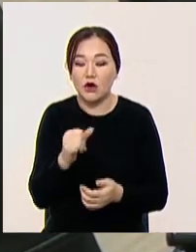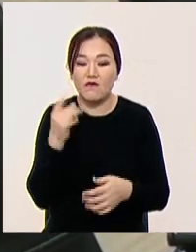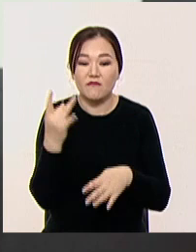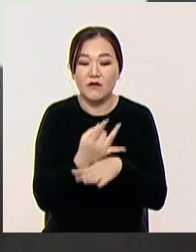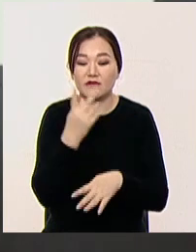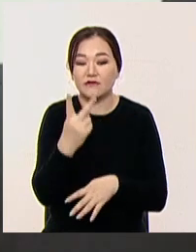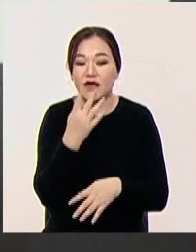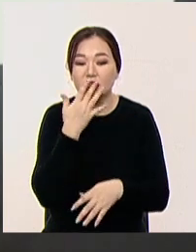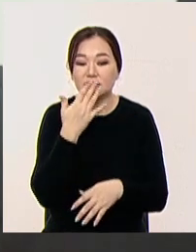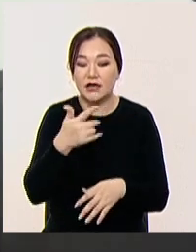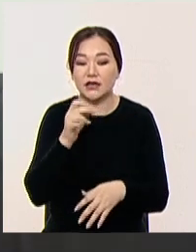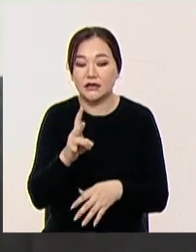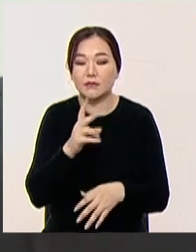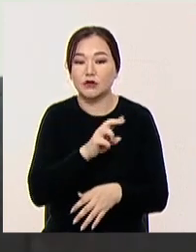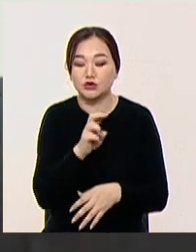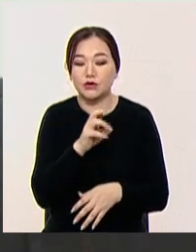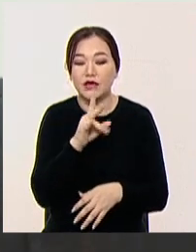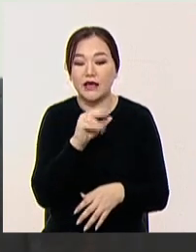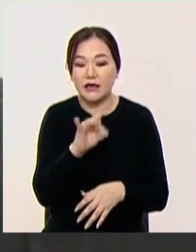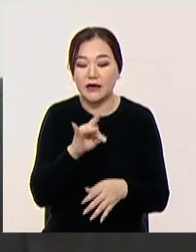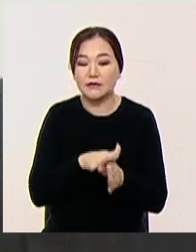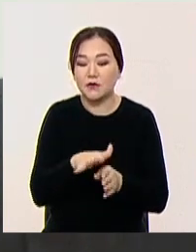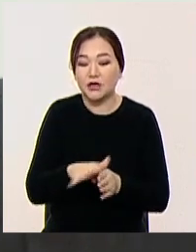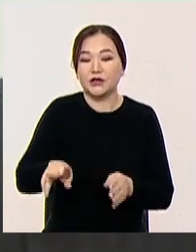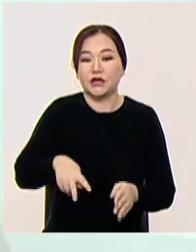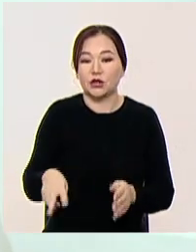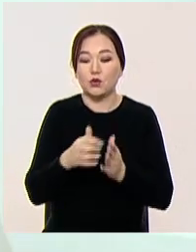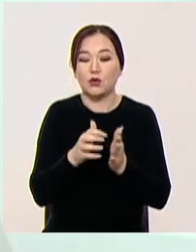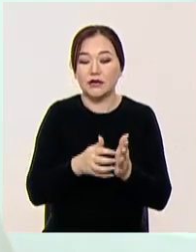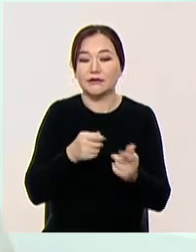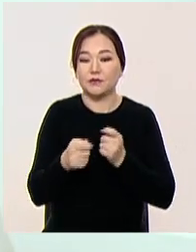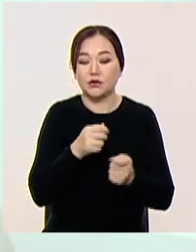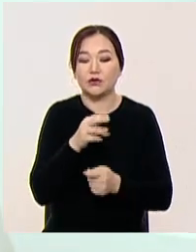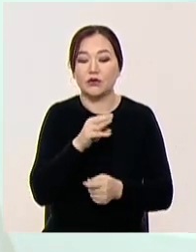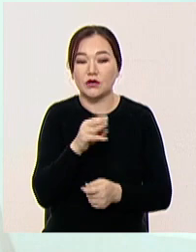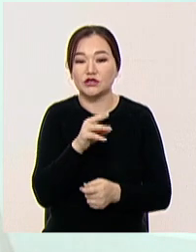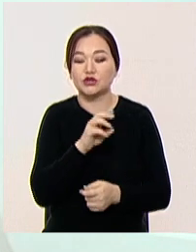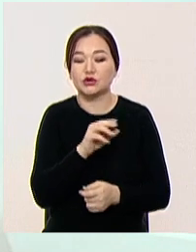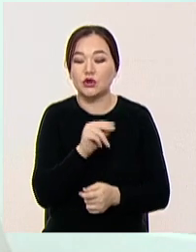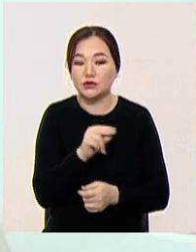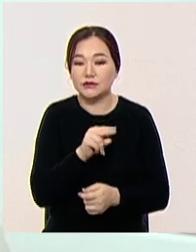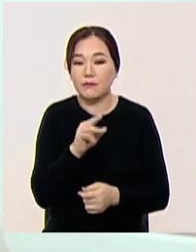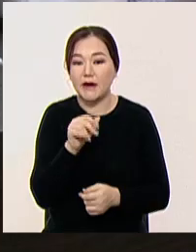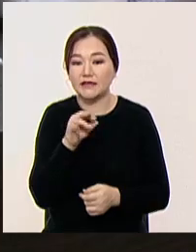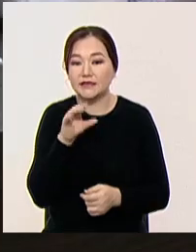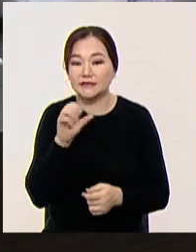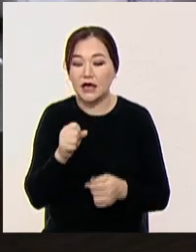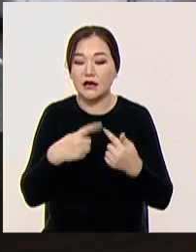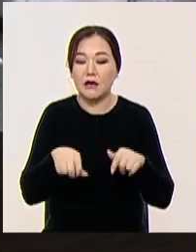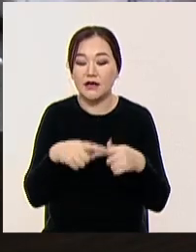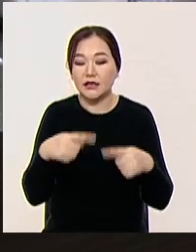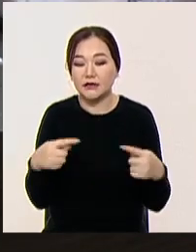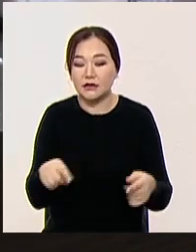иностранца. Генеральный директор Биджу Наир и исполнительный директор угольного департамента ИТО Оркен Джелсон Батиста. В компании уже заявили, что с